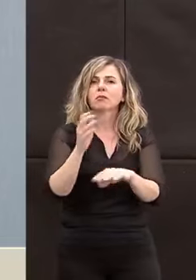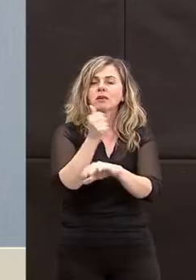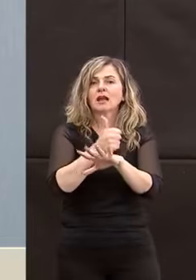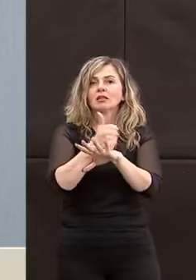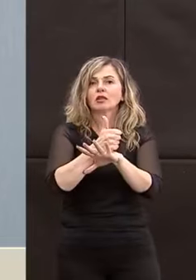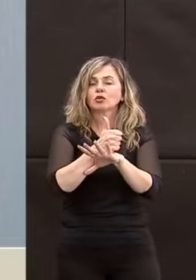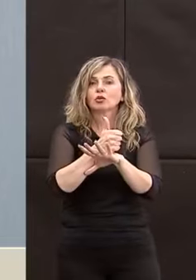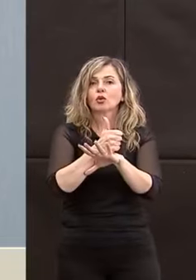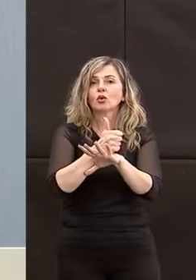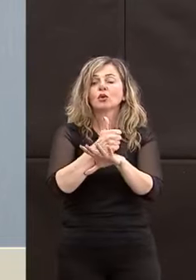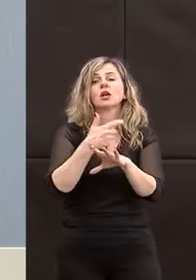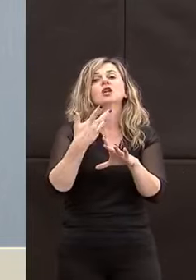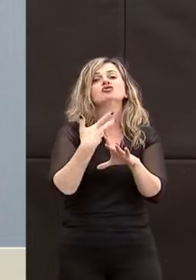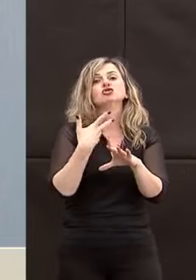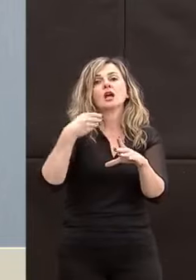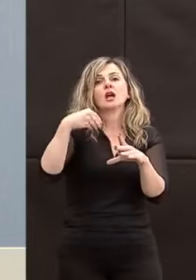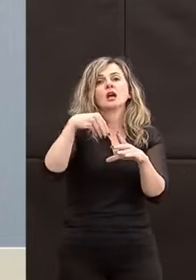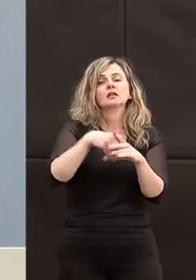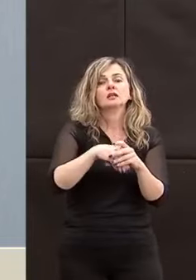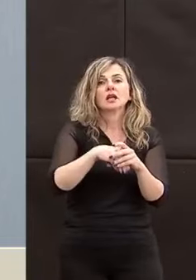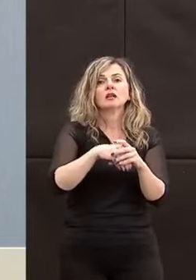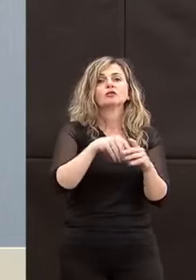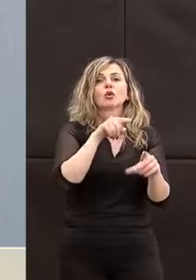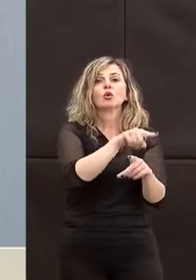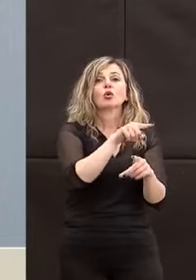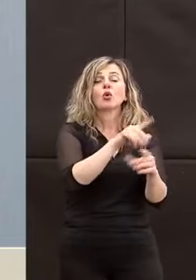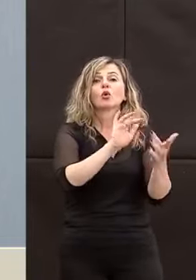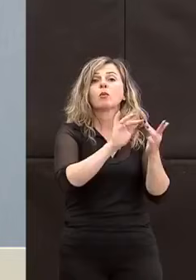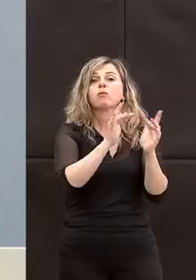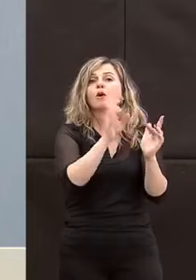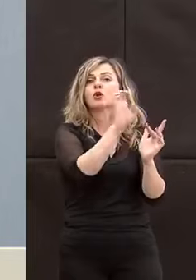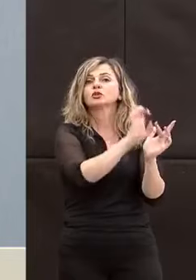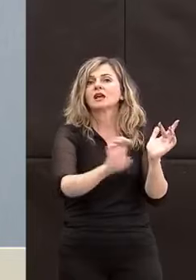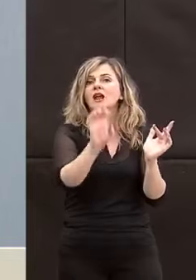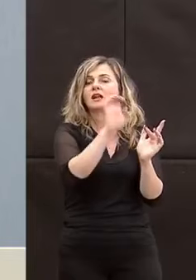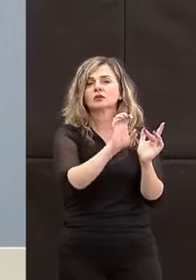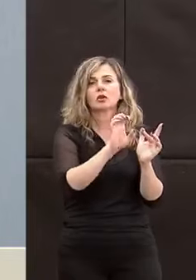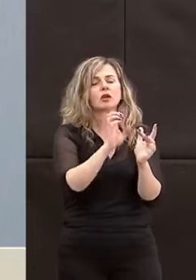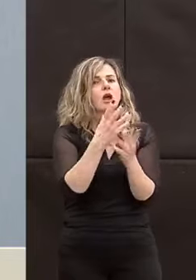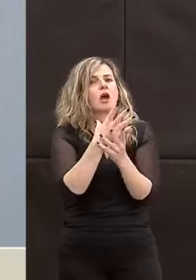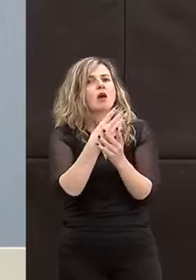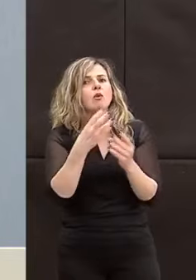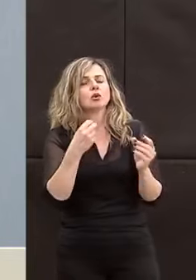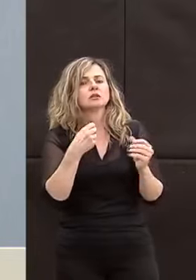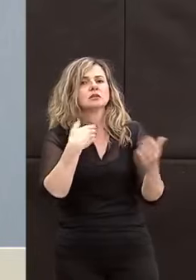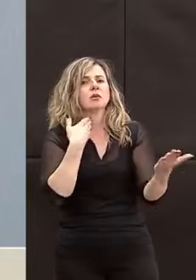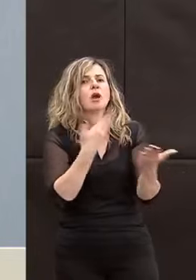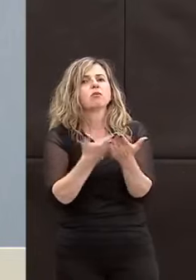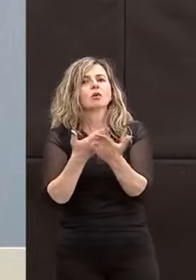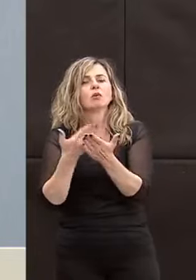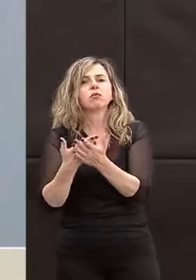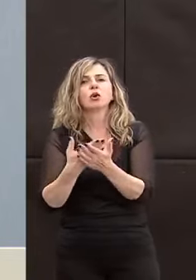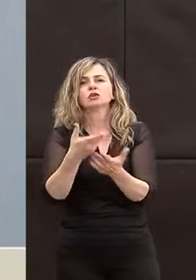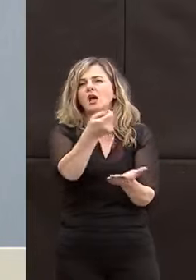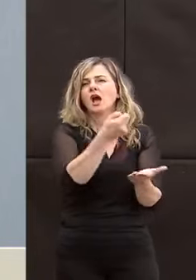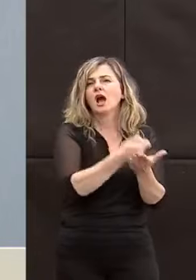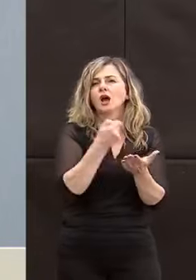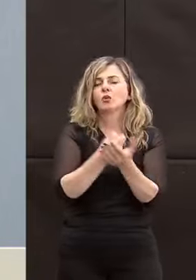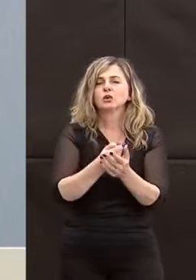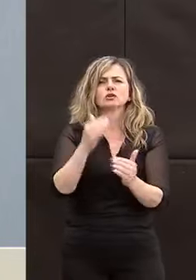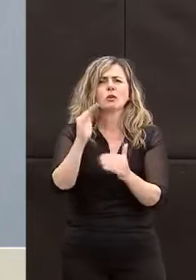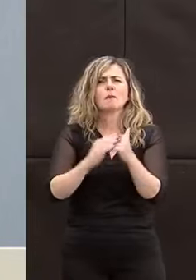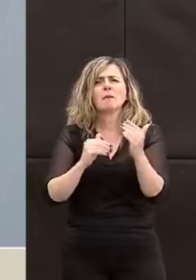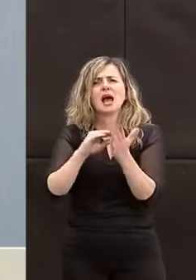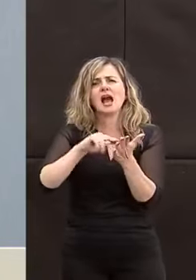all'interno della loro della loro posta elettronica tantissime proposte di acquisto di macchinari eccetera